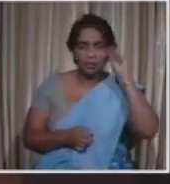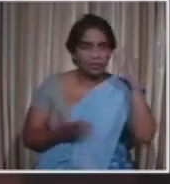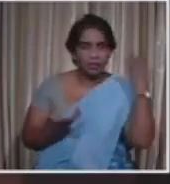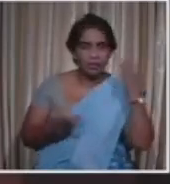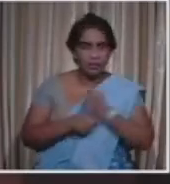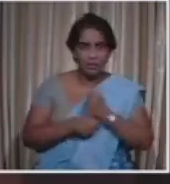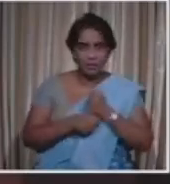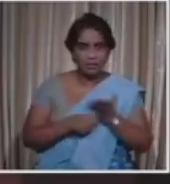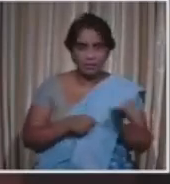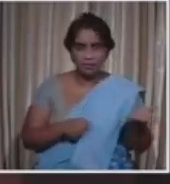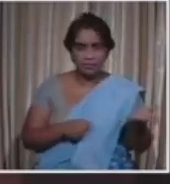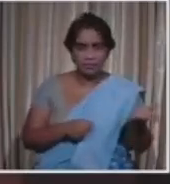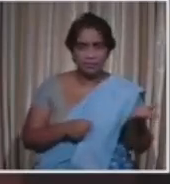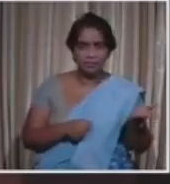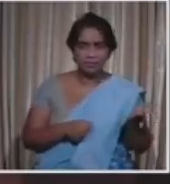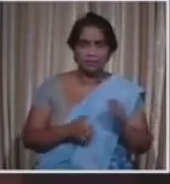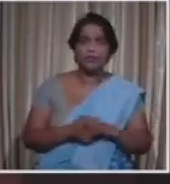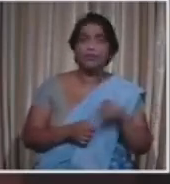ආණ්ඩුවට